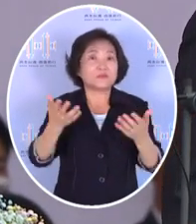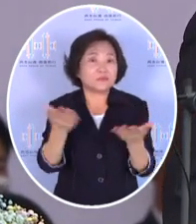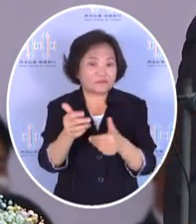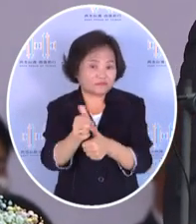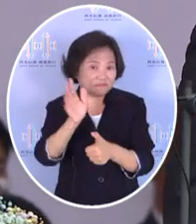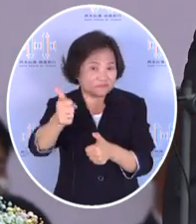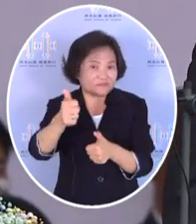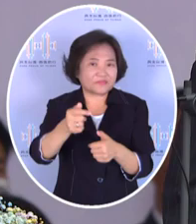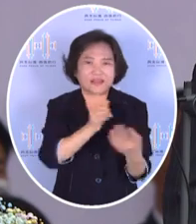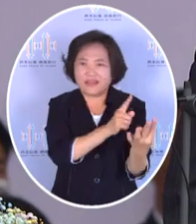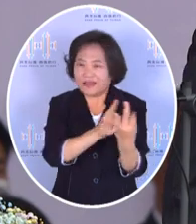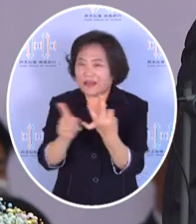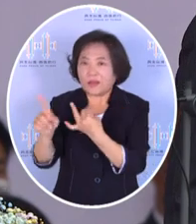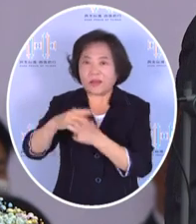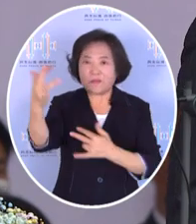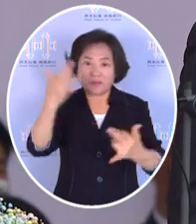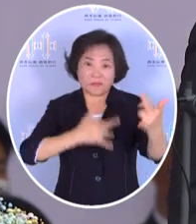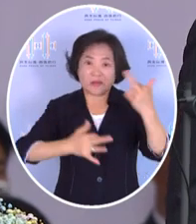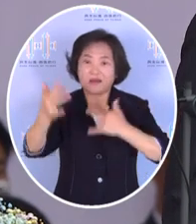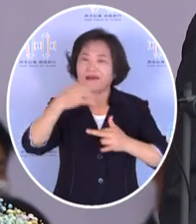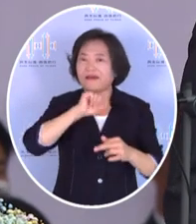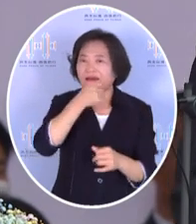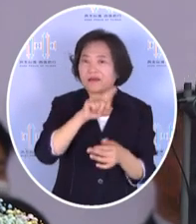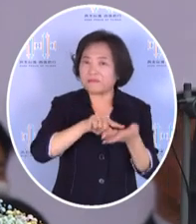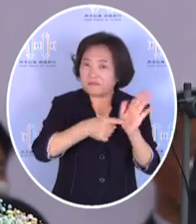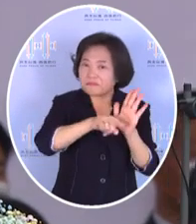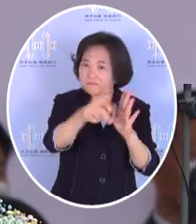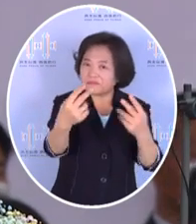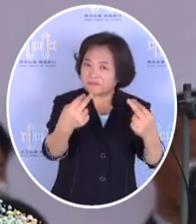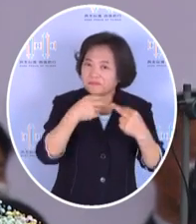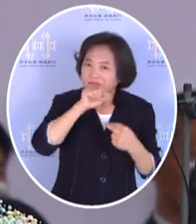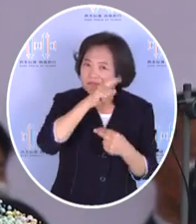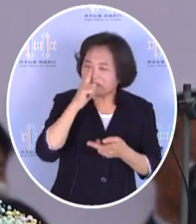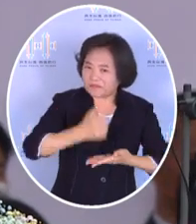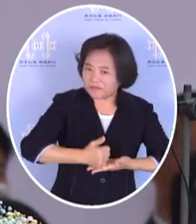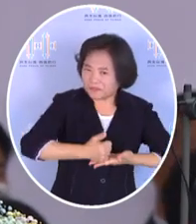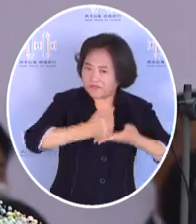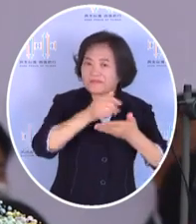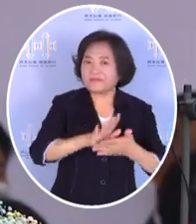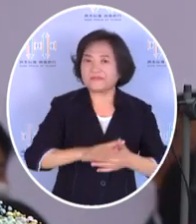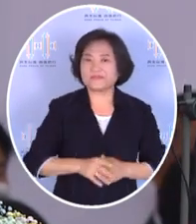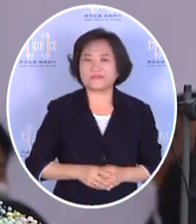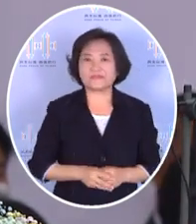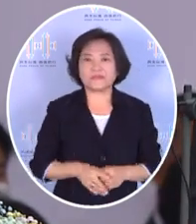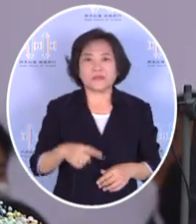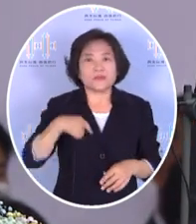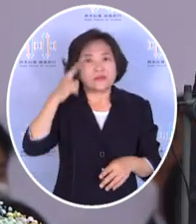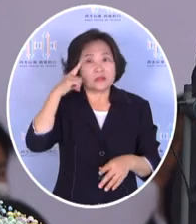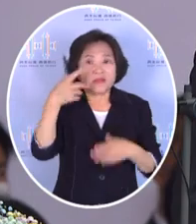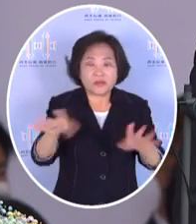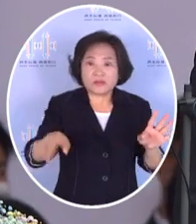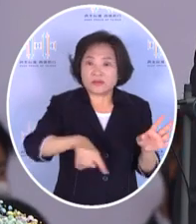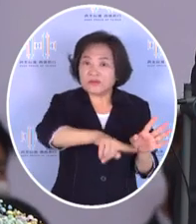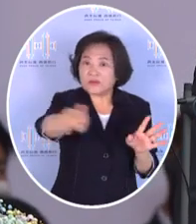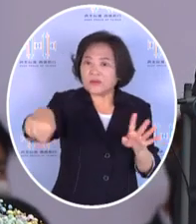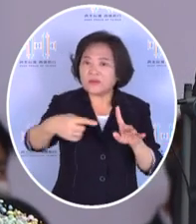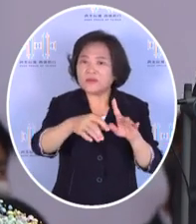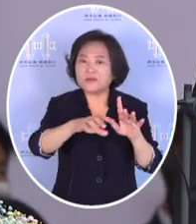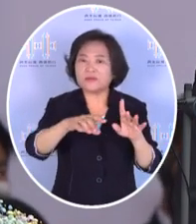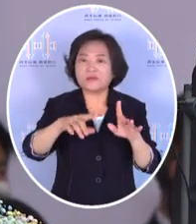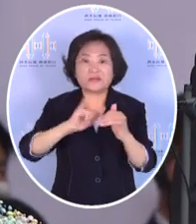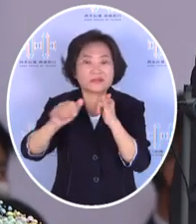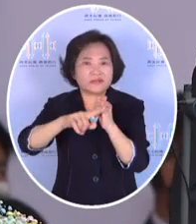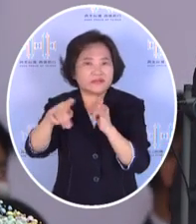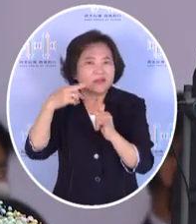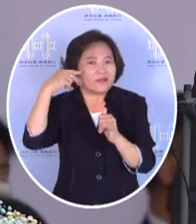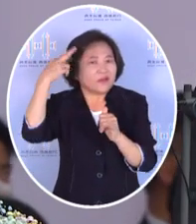卿相继来访，表达他们对台湾的敬意的时候，相信许许多多的国人都